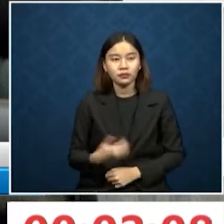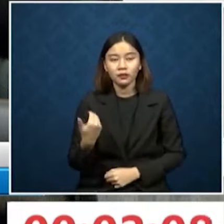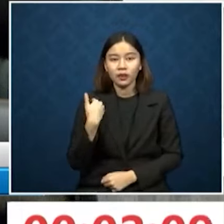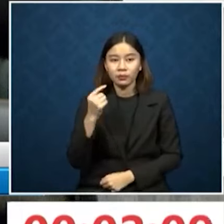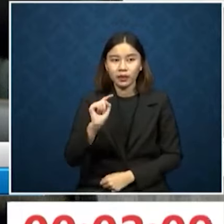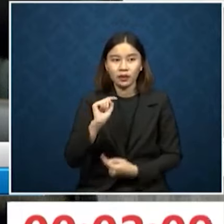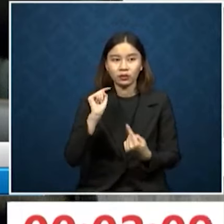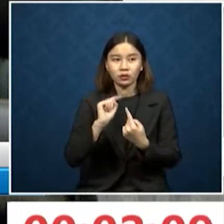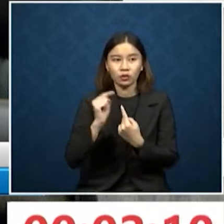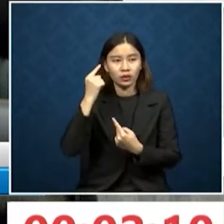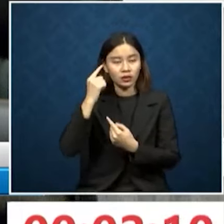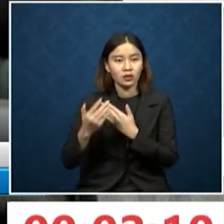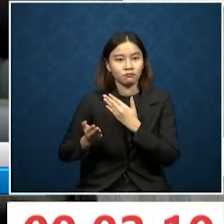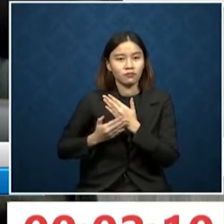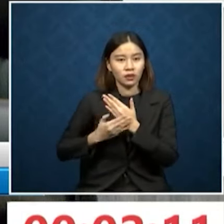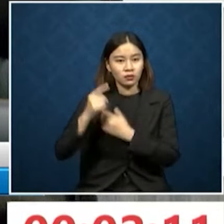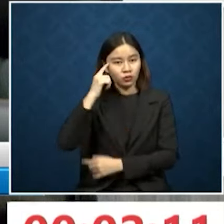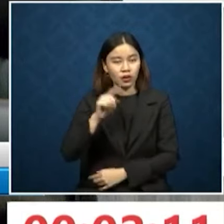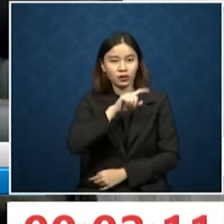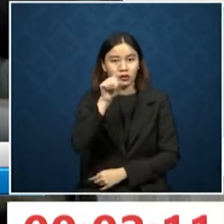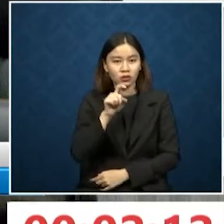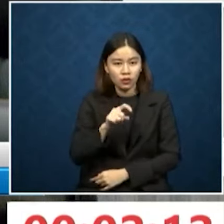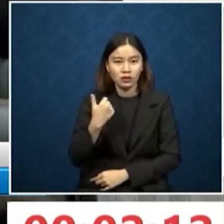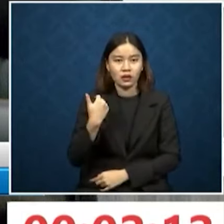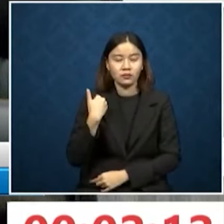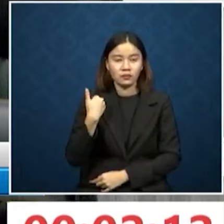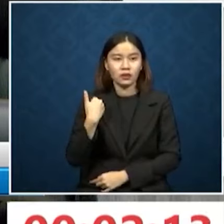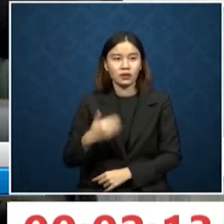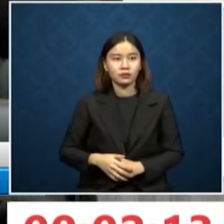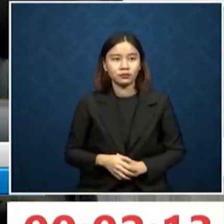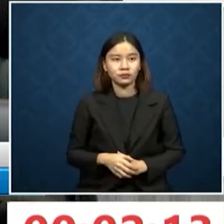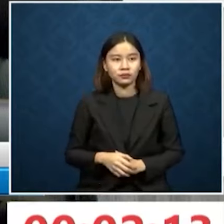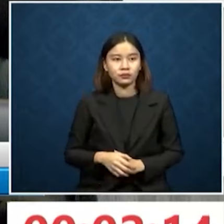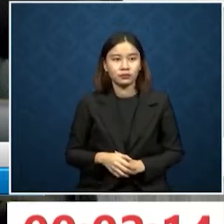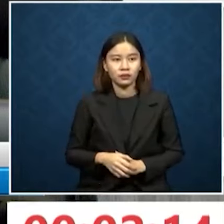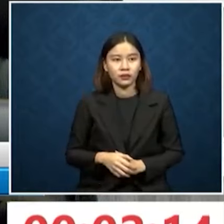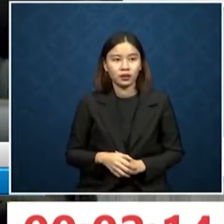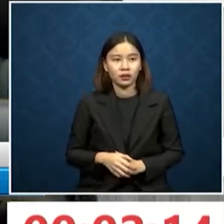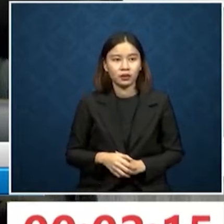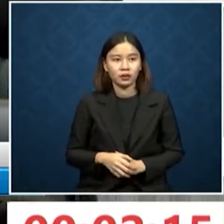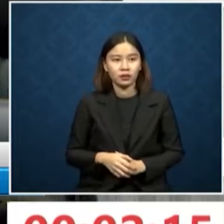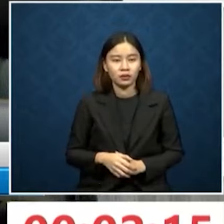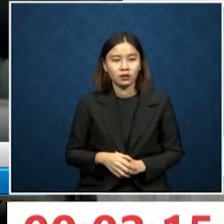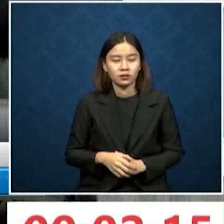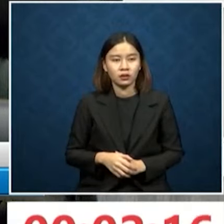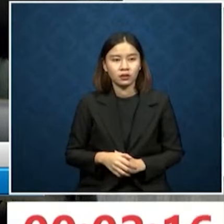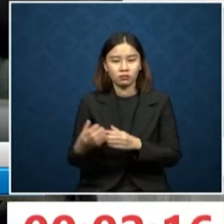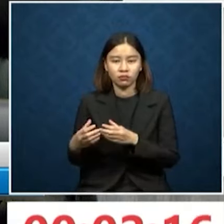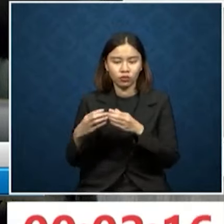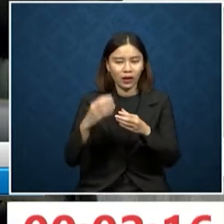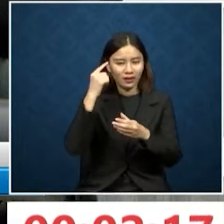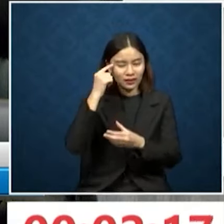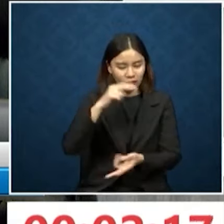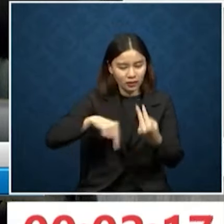นึ่งที่กระตุกความสงสัยของกระผมขึ้นมาอย่างแรงนะครับเมื่อลงไปพยายาม